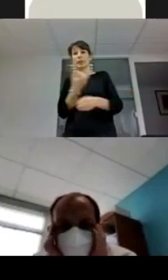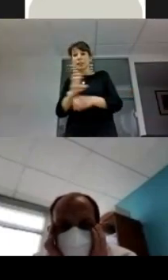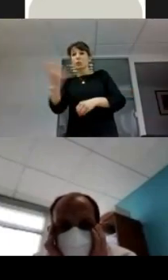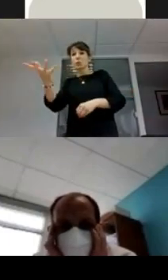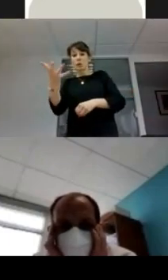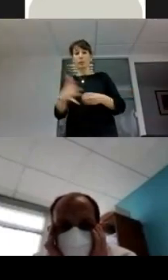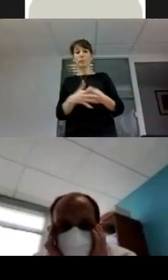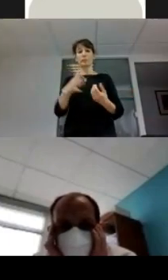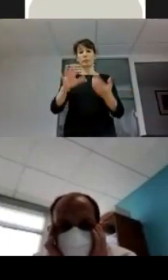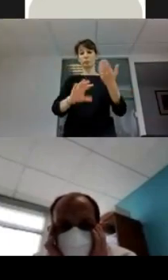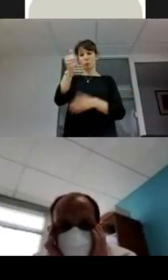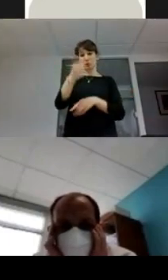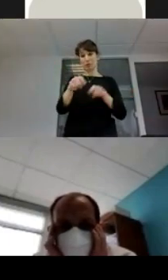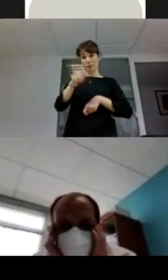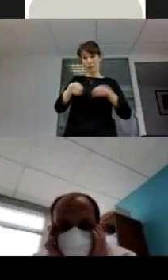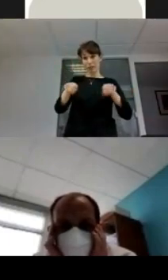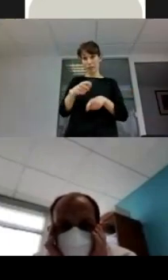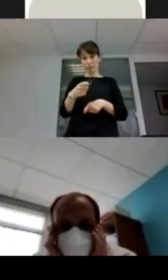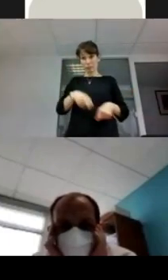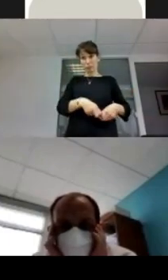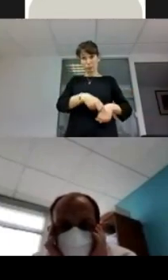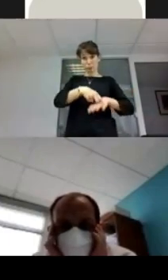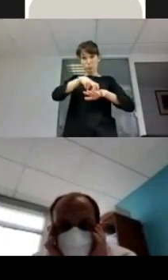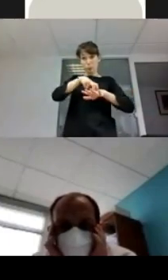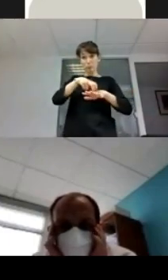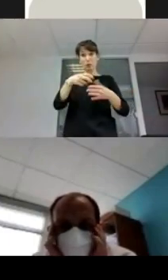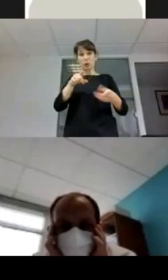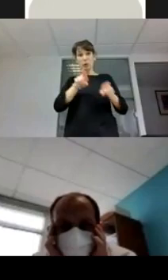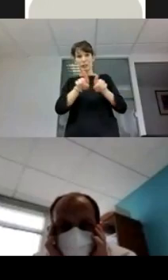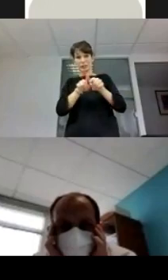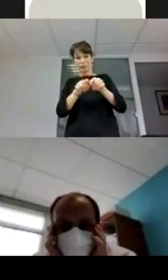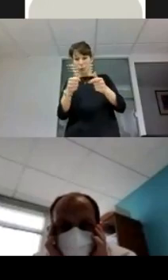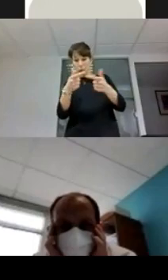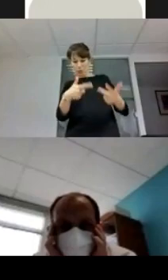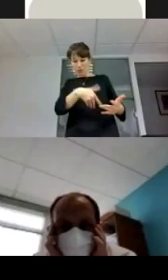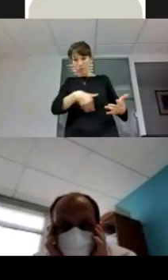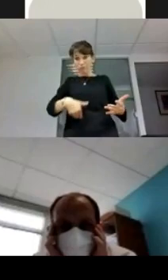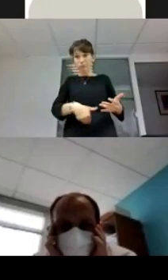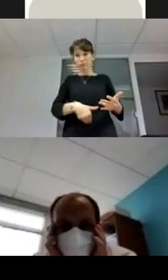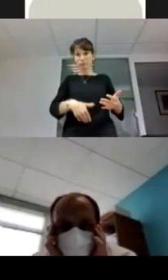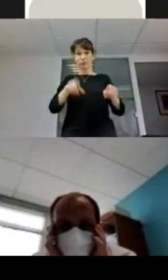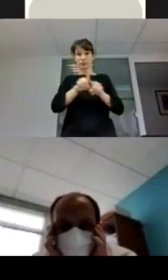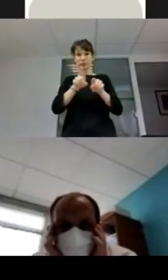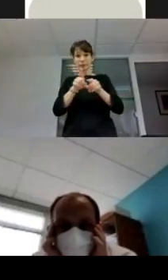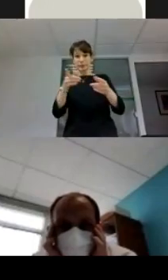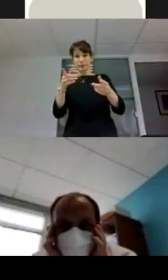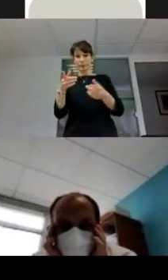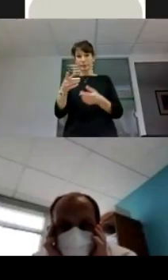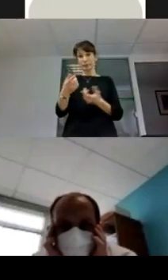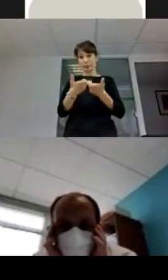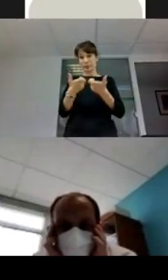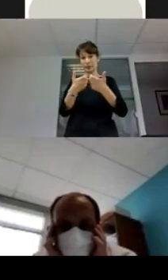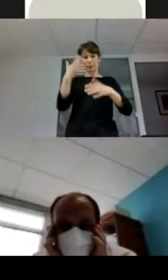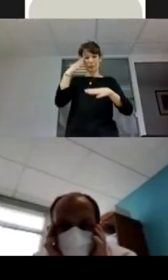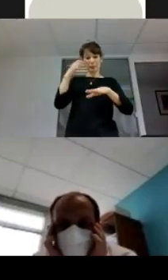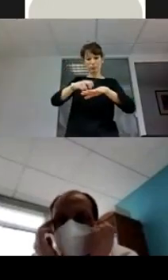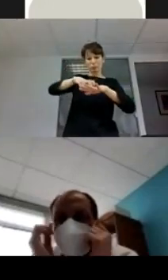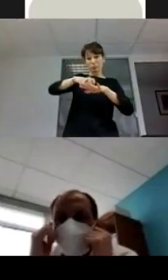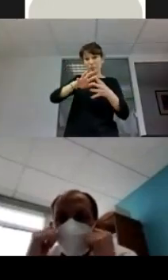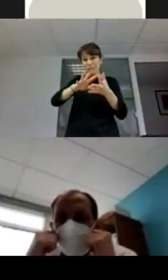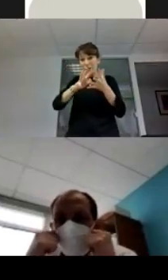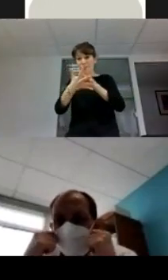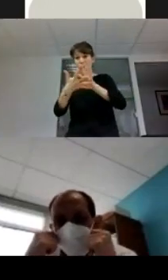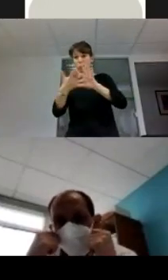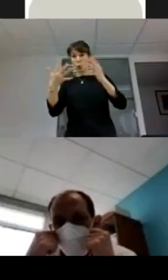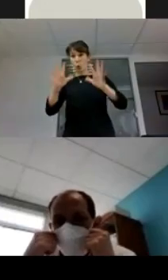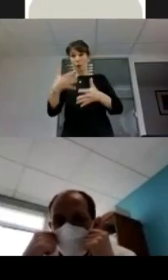Les facteurs de risque de cette cancérisation de ces polypes sont la taille des polypes, leur nombre et l'étude histologique au microscope